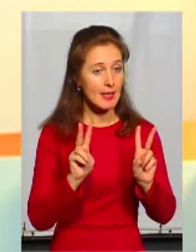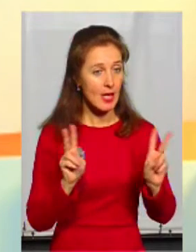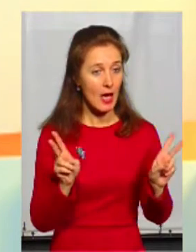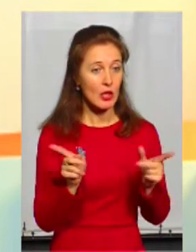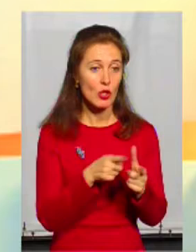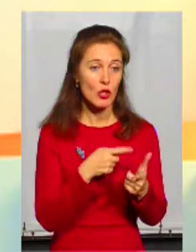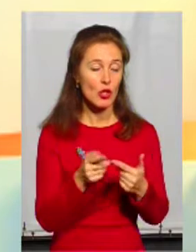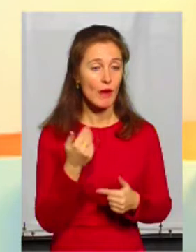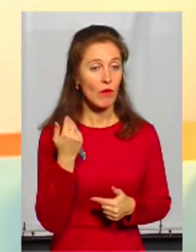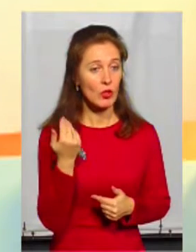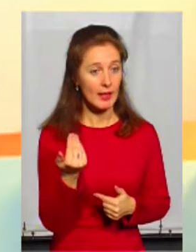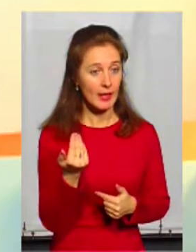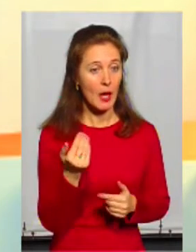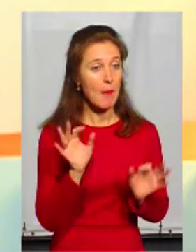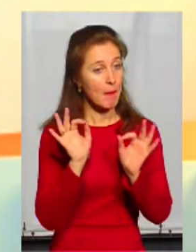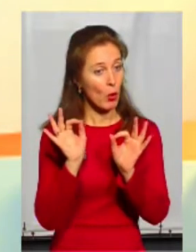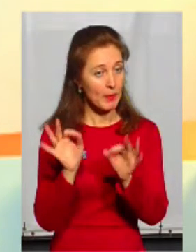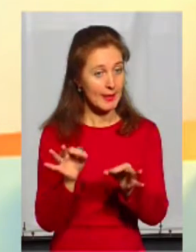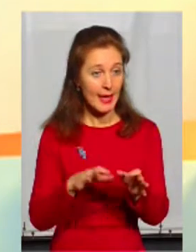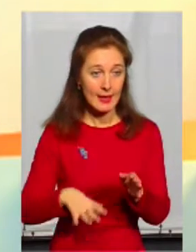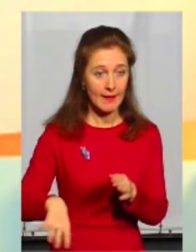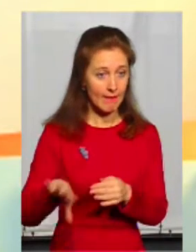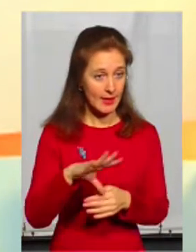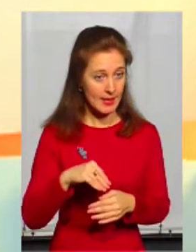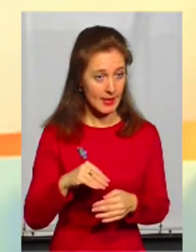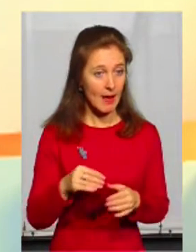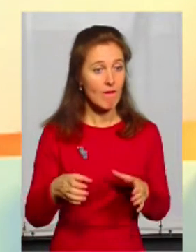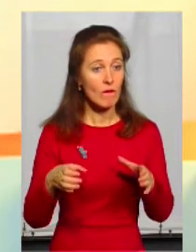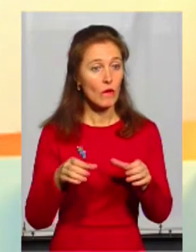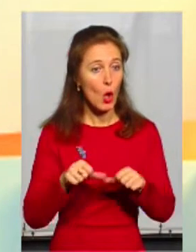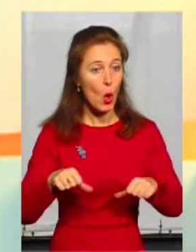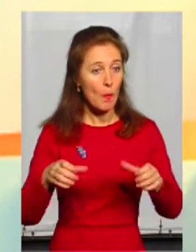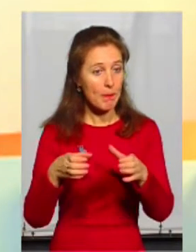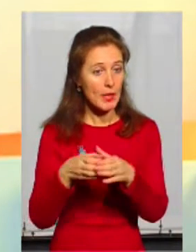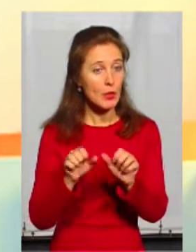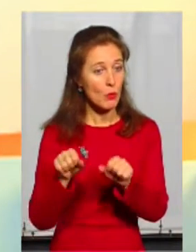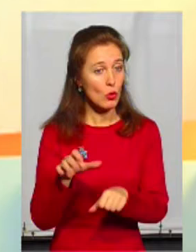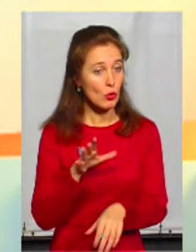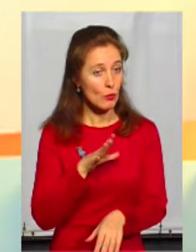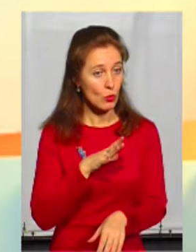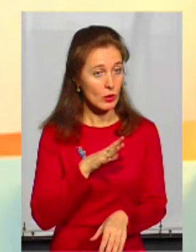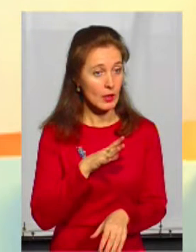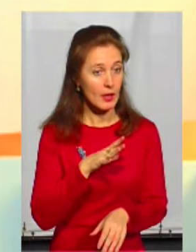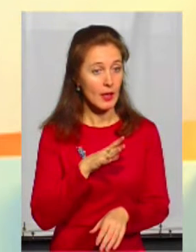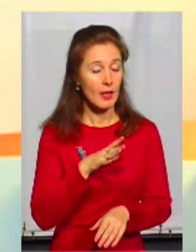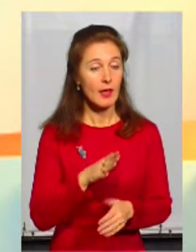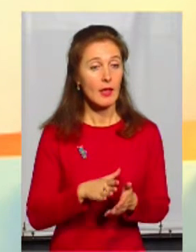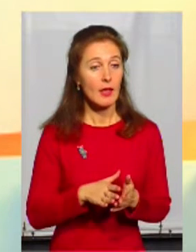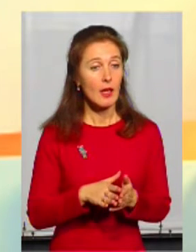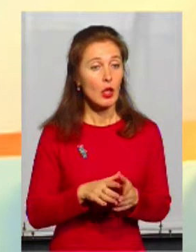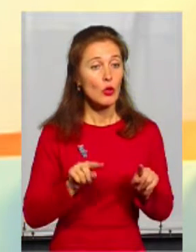вони компетентні всі в комісії, може бути, можуть бути і з мовознавчих